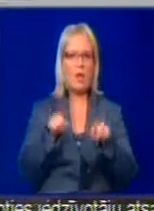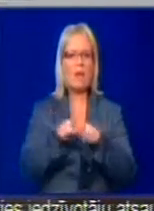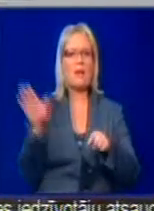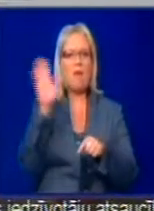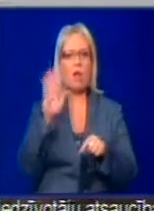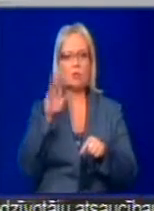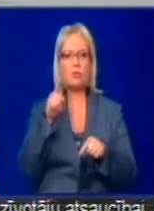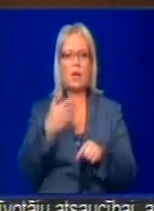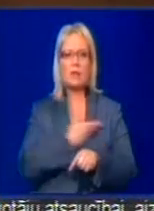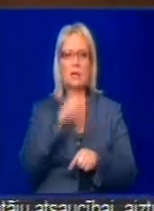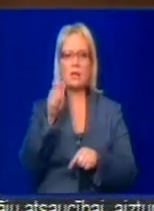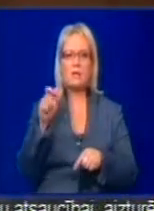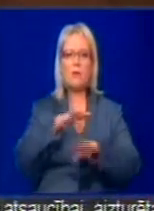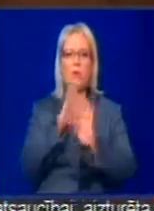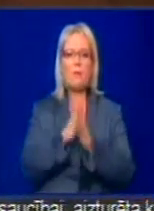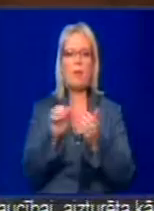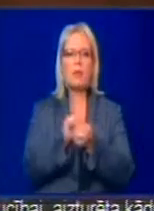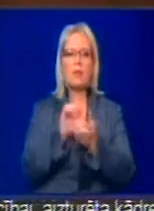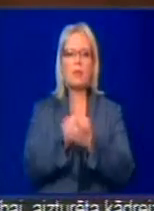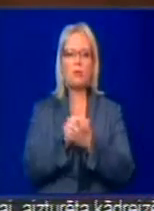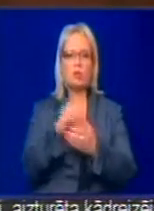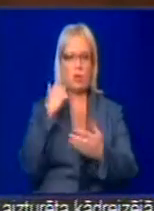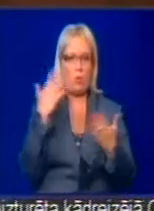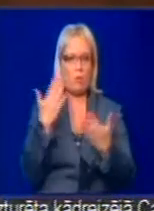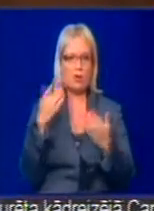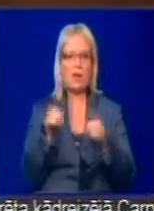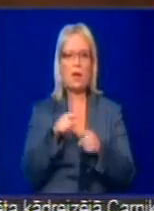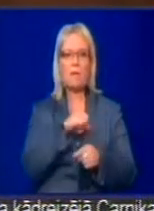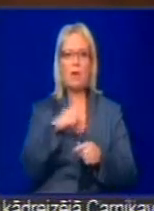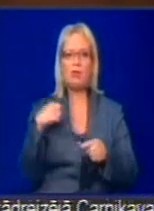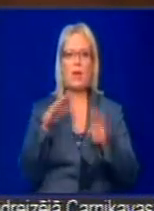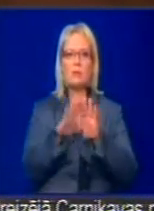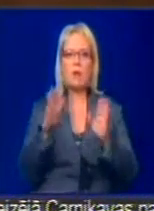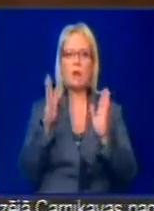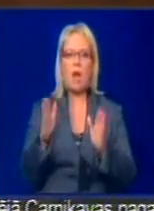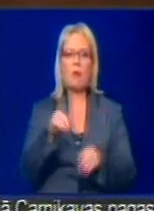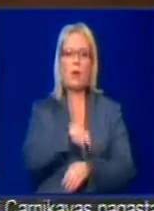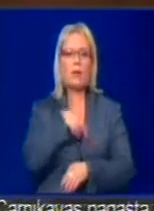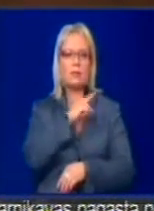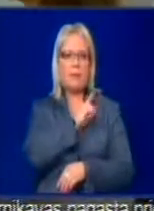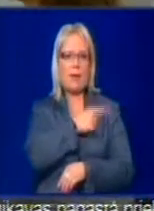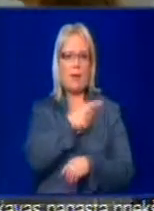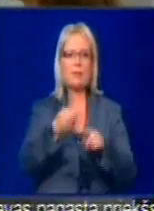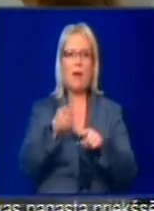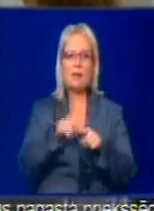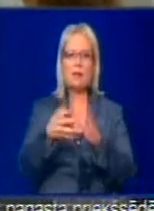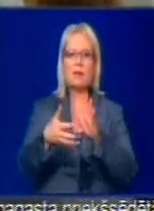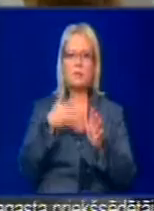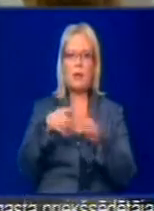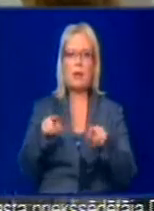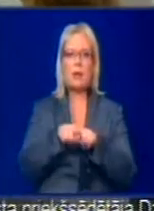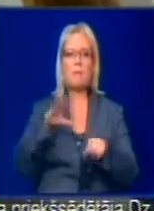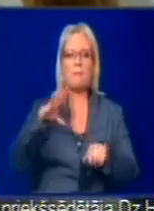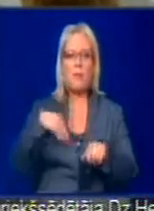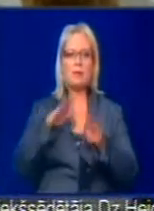arī valsts un tās iedzīvotāju kopējā dabai draudzīgā domāšana. Arī pašai ekspozīcijai jābūt ilgspējīgai, tātad izmantojamai